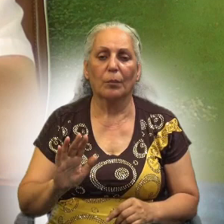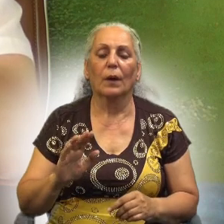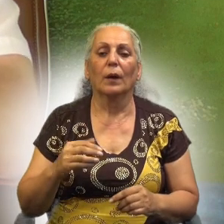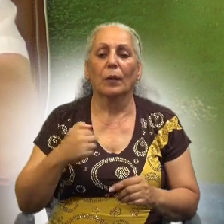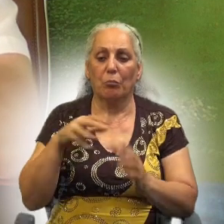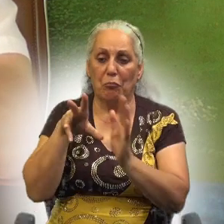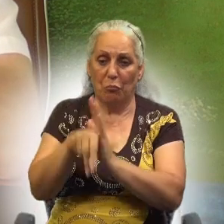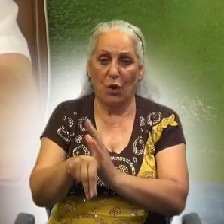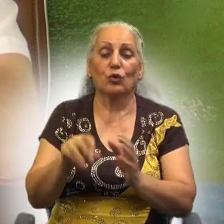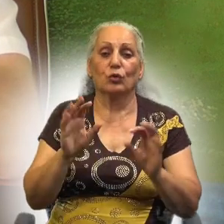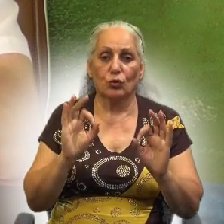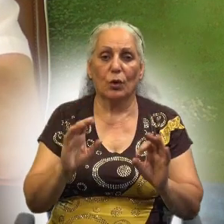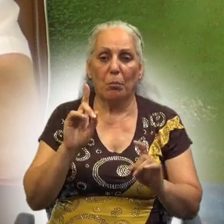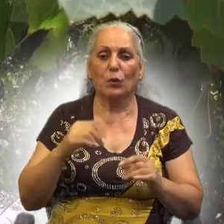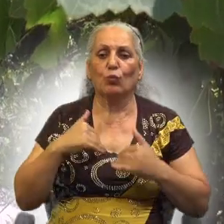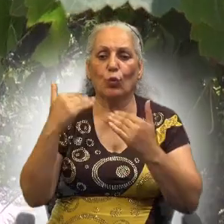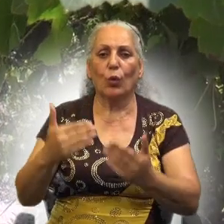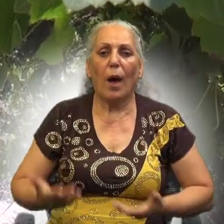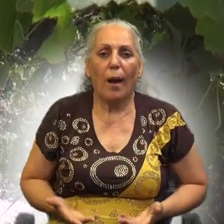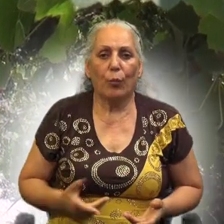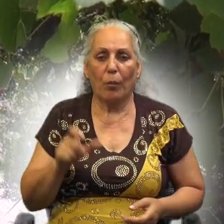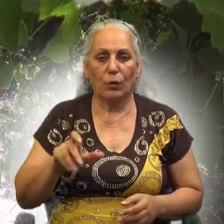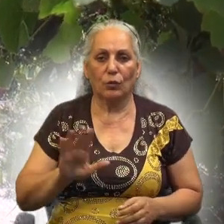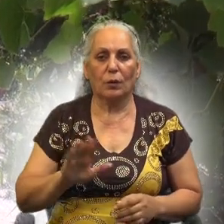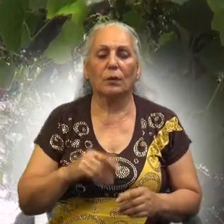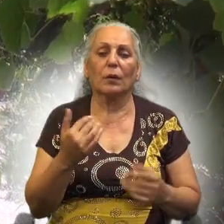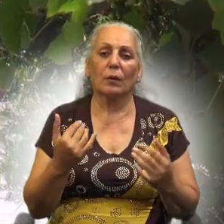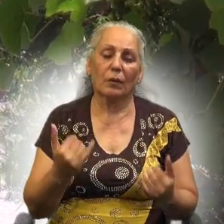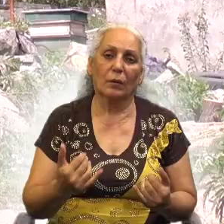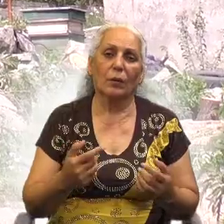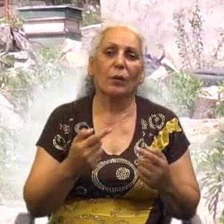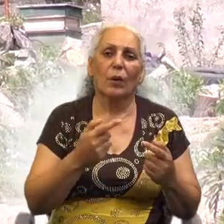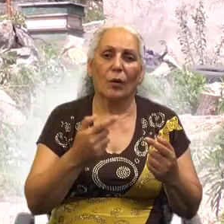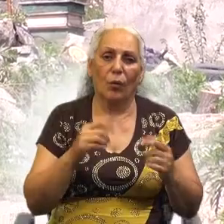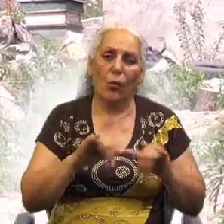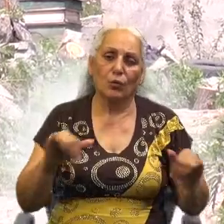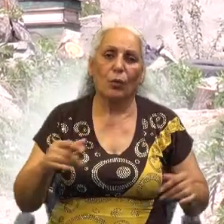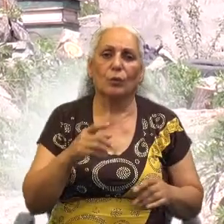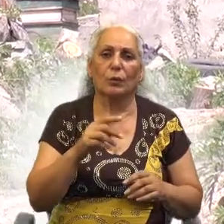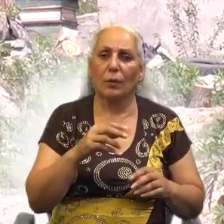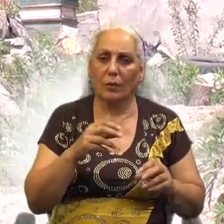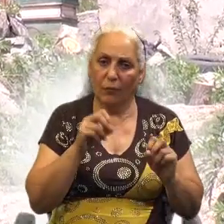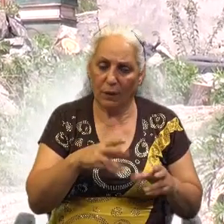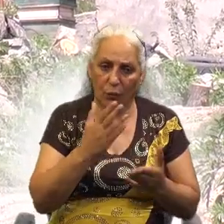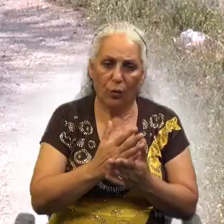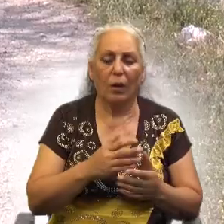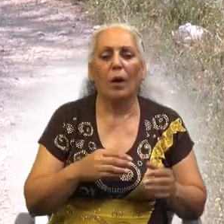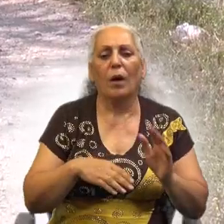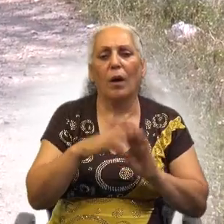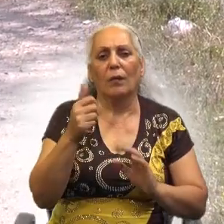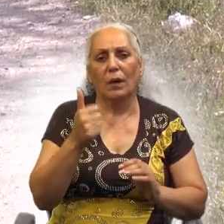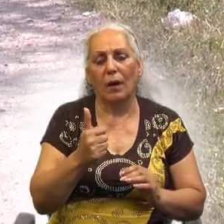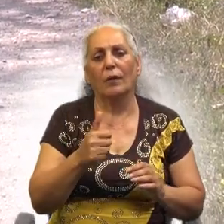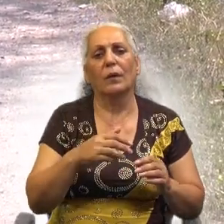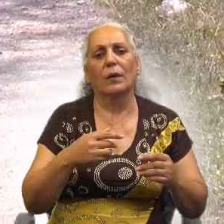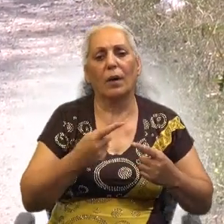բայց իրենց համայնքի բնակի չենք։ Իսկ եթե խոշորացումն անխուսափելի է, ցանկություն ունեն միանալու ավելի մոտ համայնքի, ոչ թե